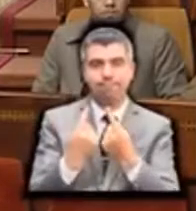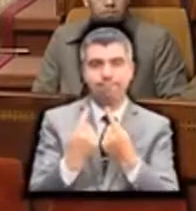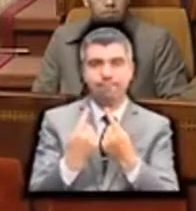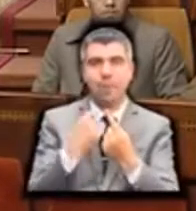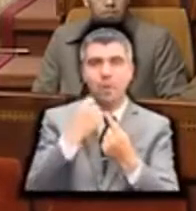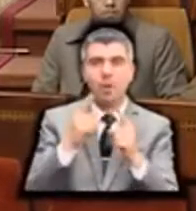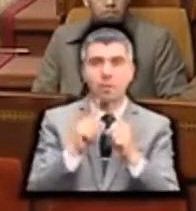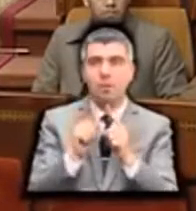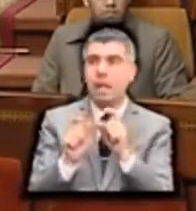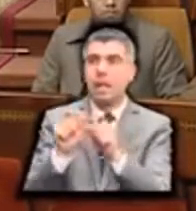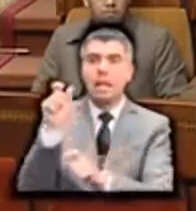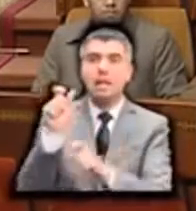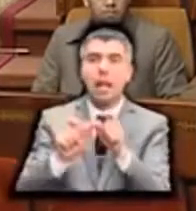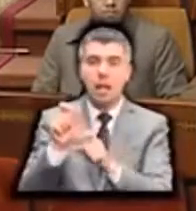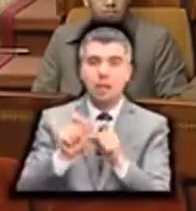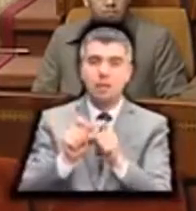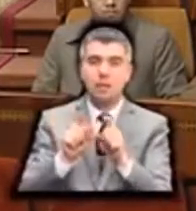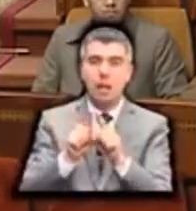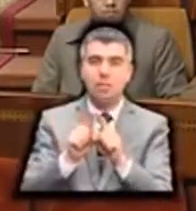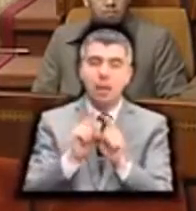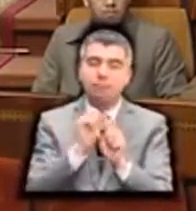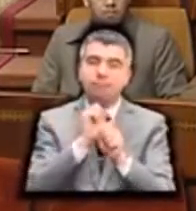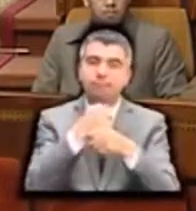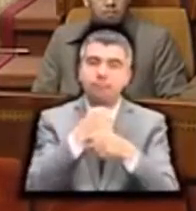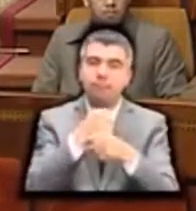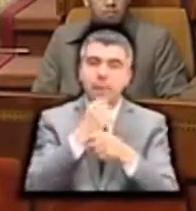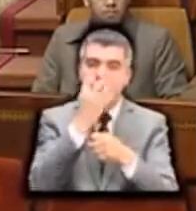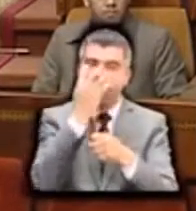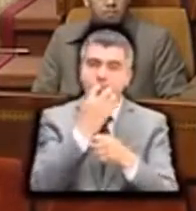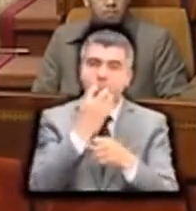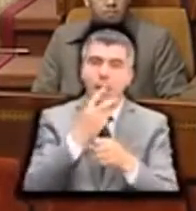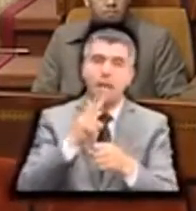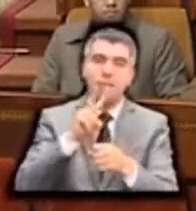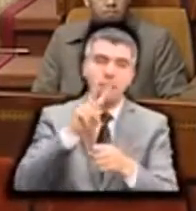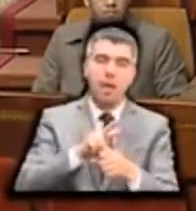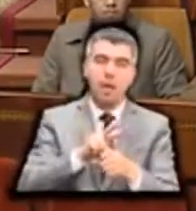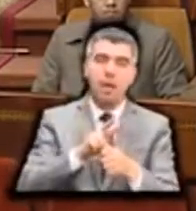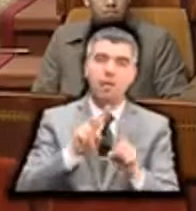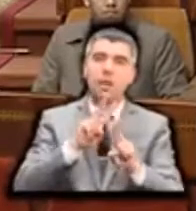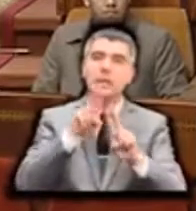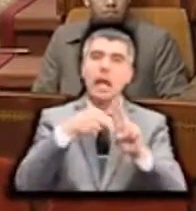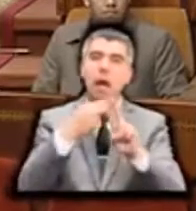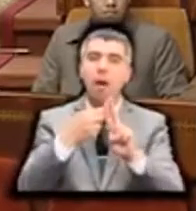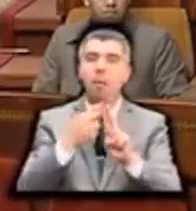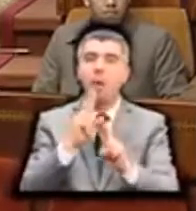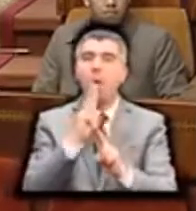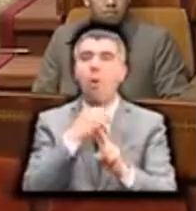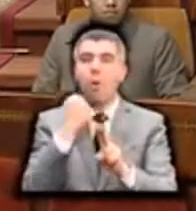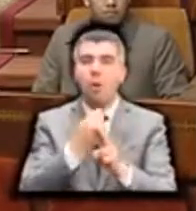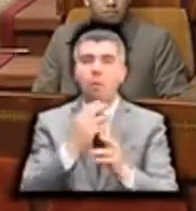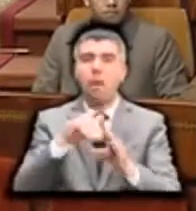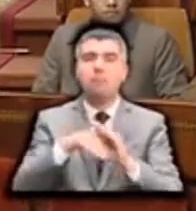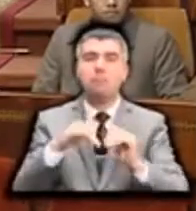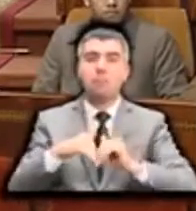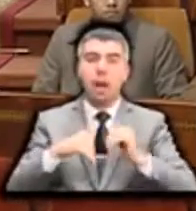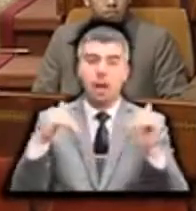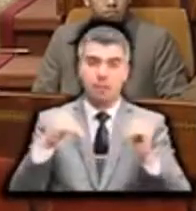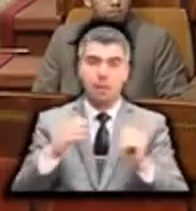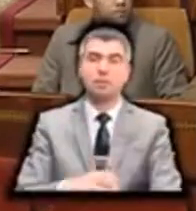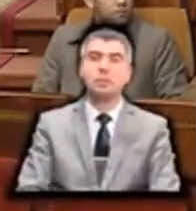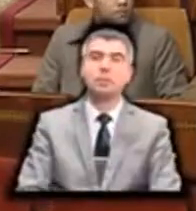راها كتعاني في صمت وكتنتظر أجوبة اليوم منا كبرلمانيين وكحكومة. السيد النائب